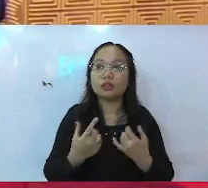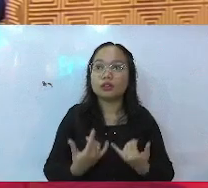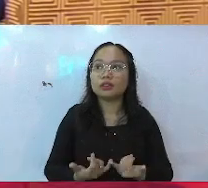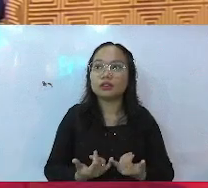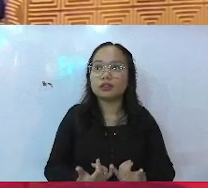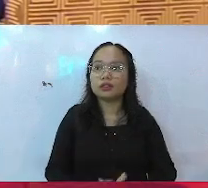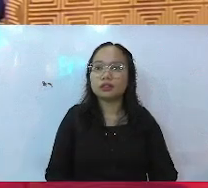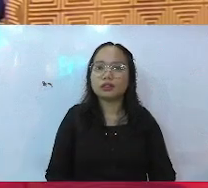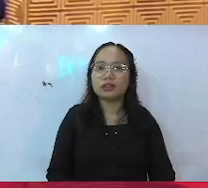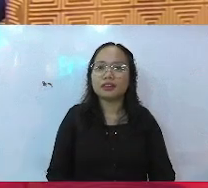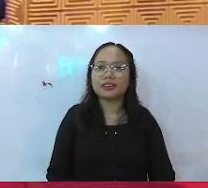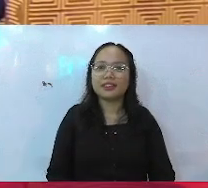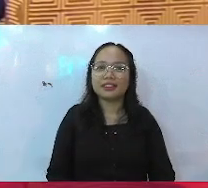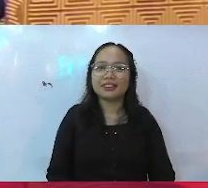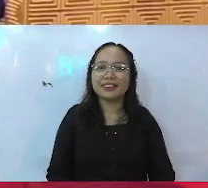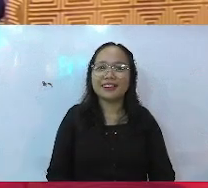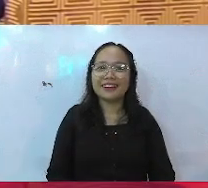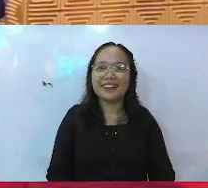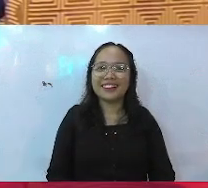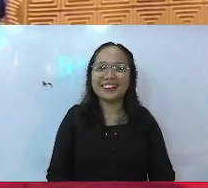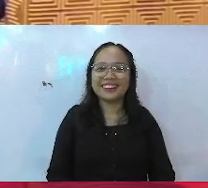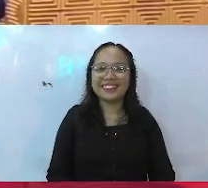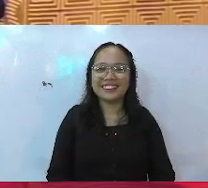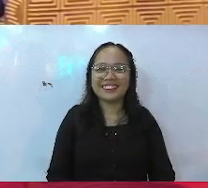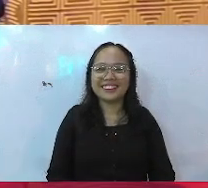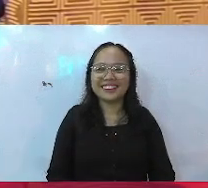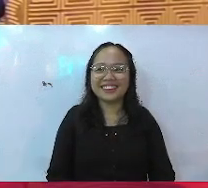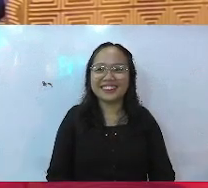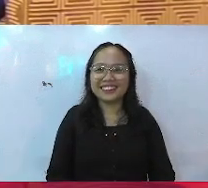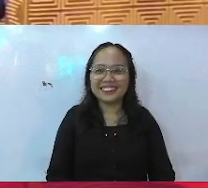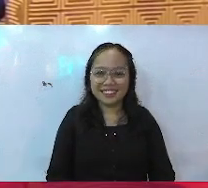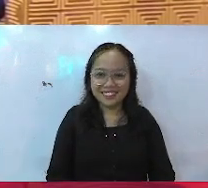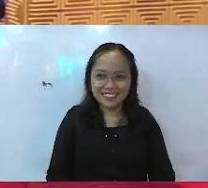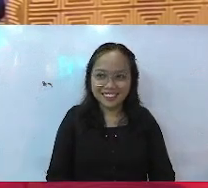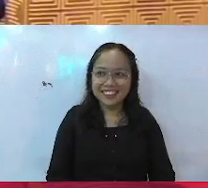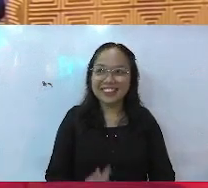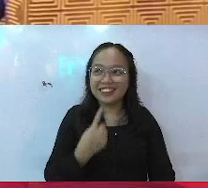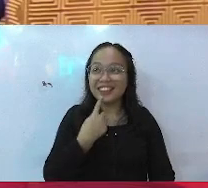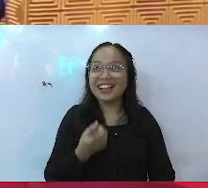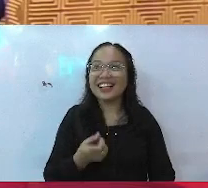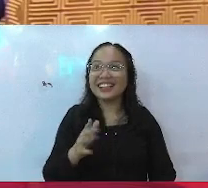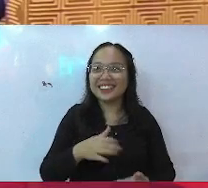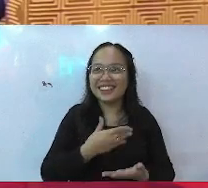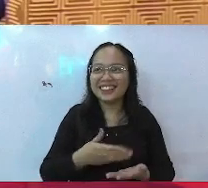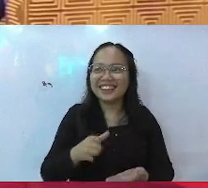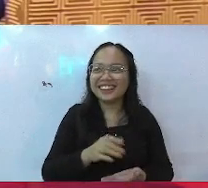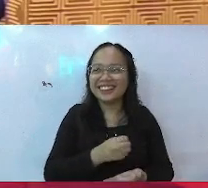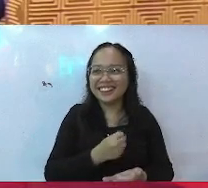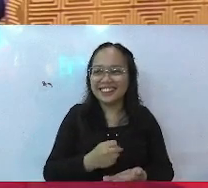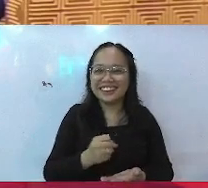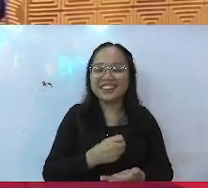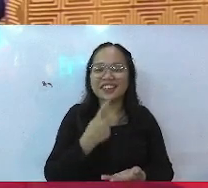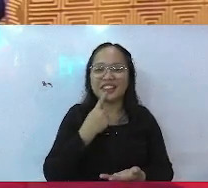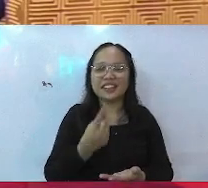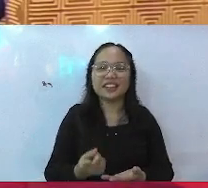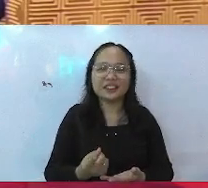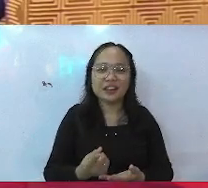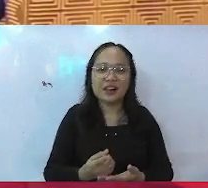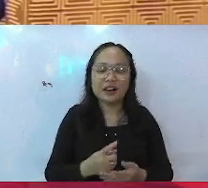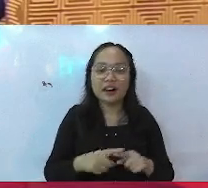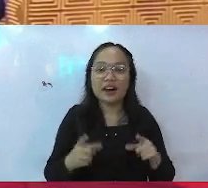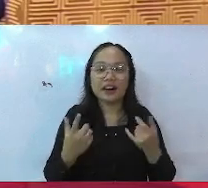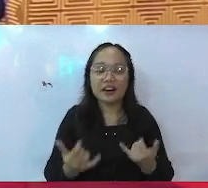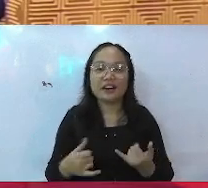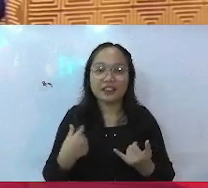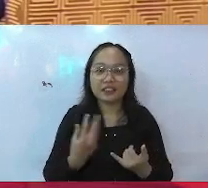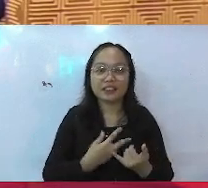stand up for Jesus y ibang page lang yun Oo tama hindi sa songbook lang ba yun sa songbook ' ba meron tayong ganon kaya kaya ko